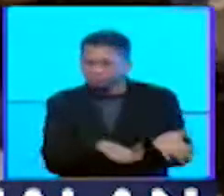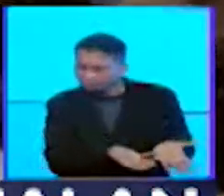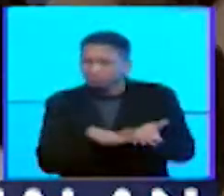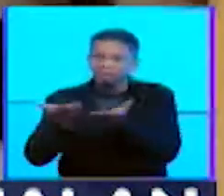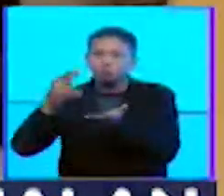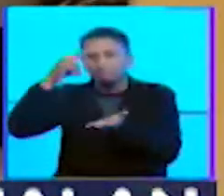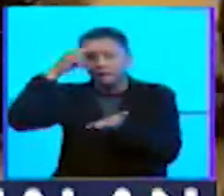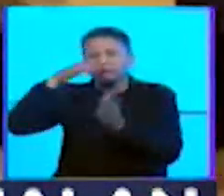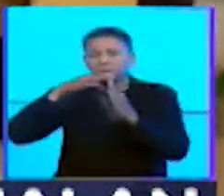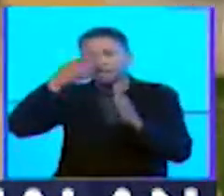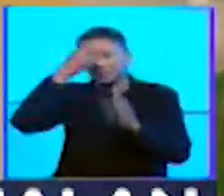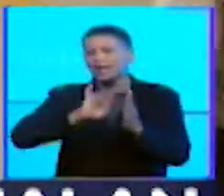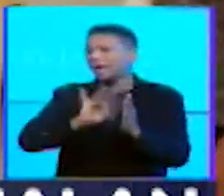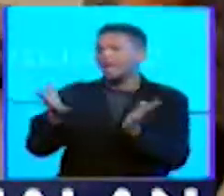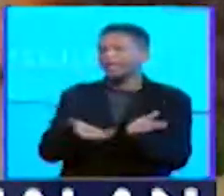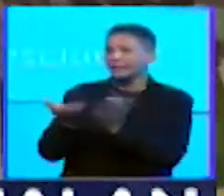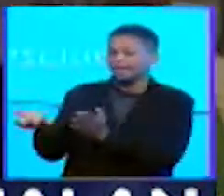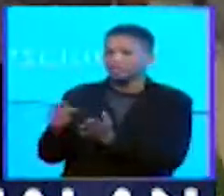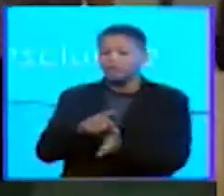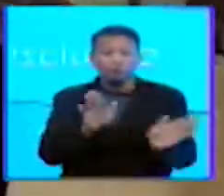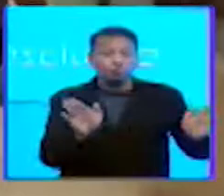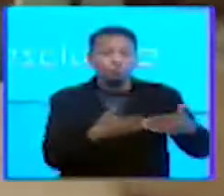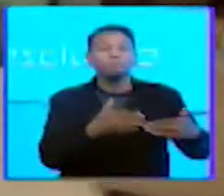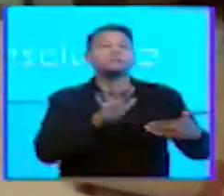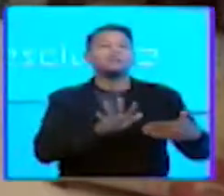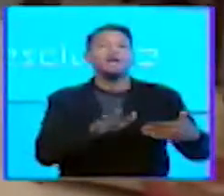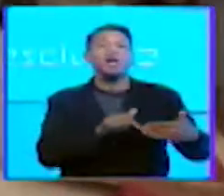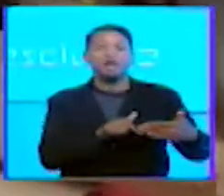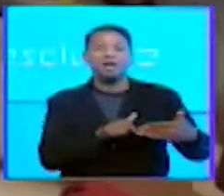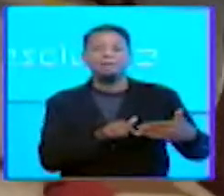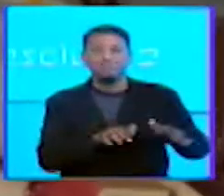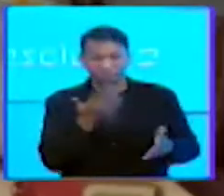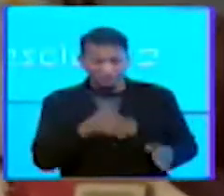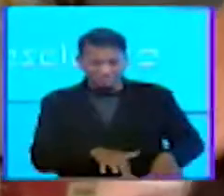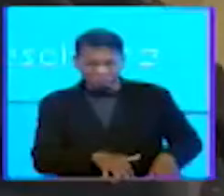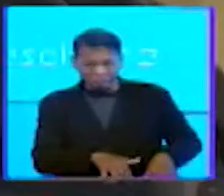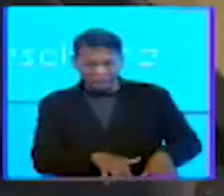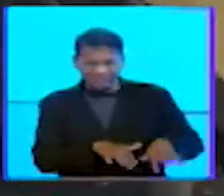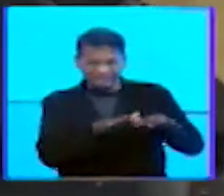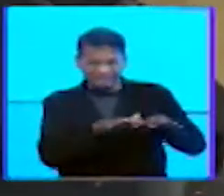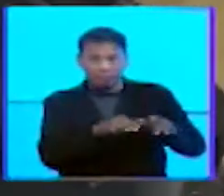ditutup. Sebelumnya banjir di Karawang, Jawa Barat juga merendam ribuan rumah dengan